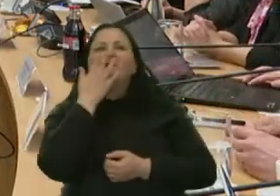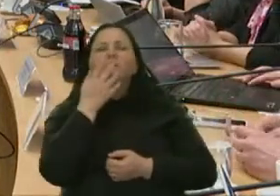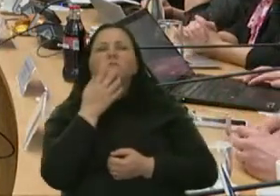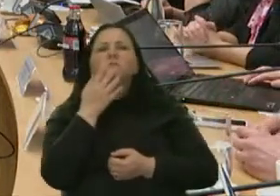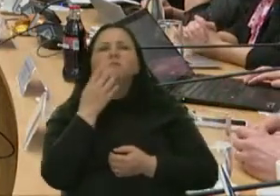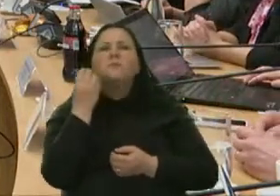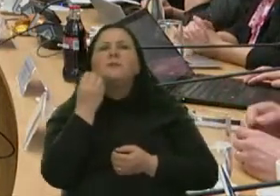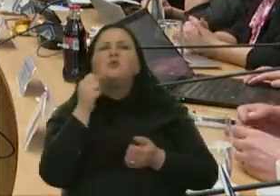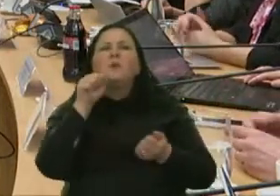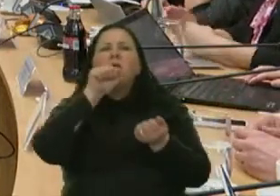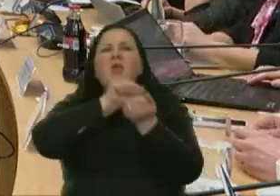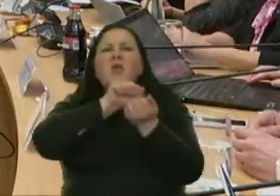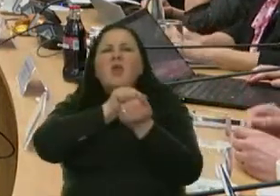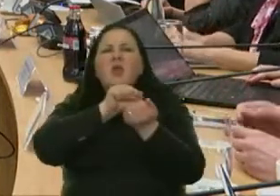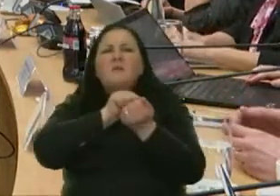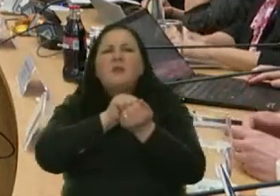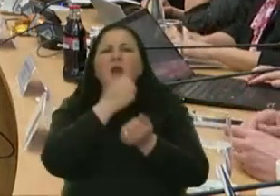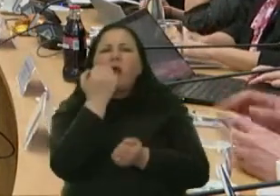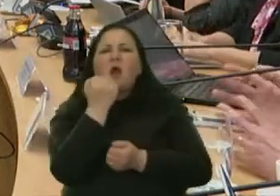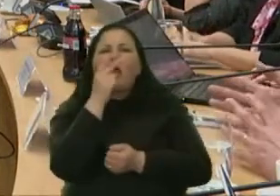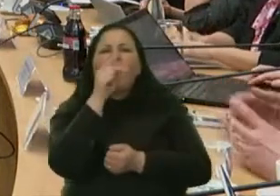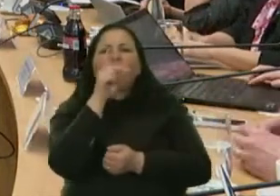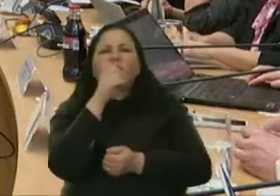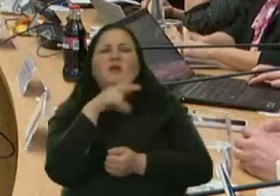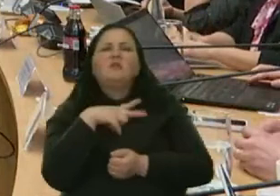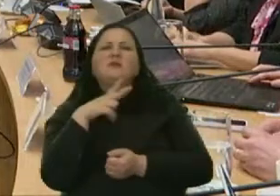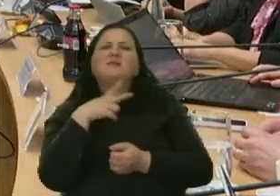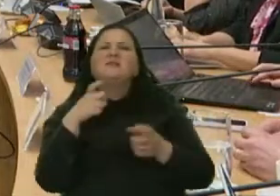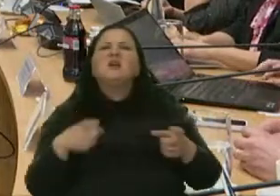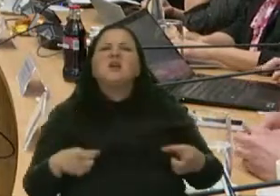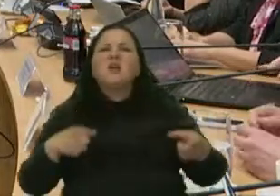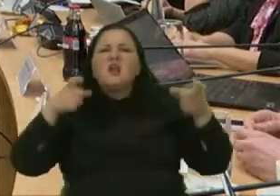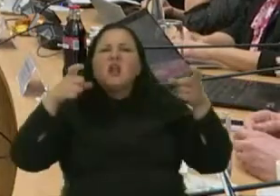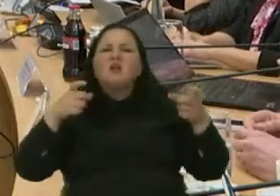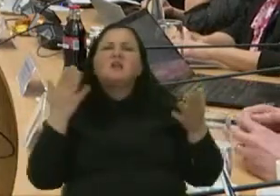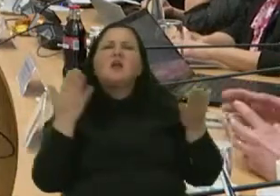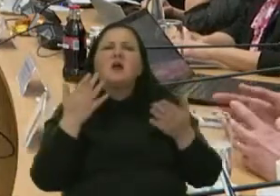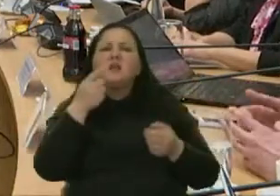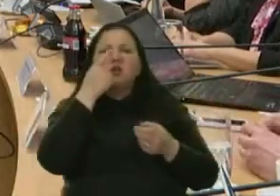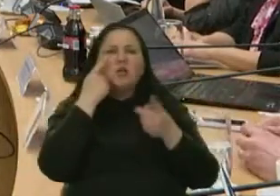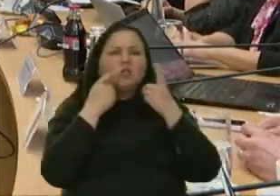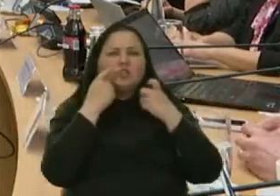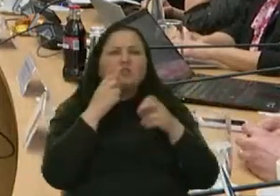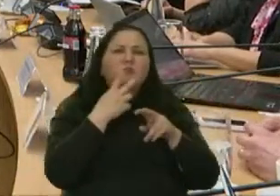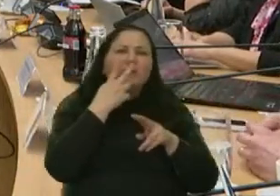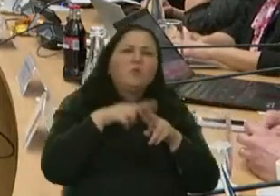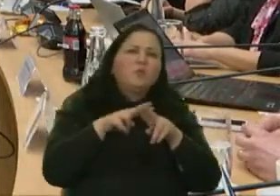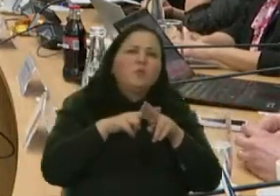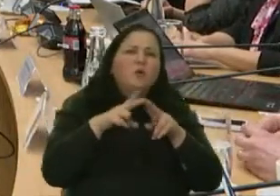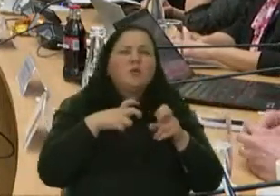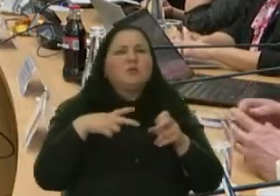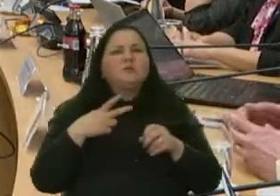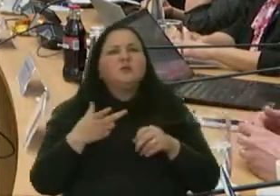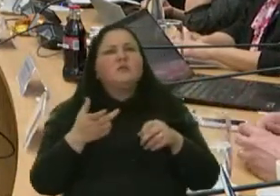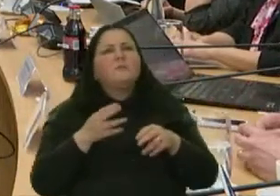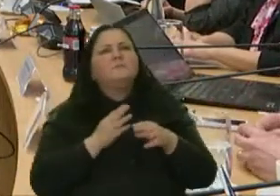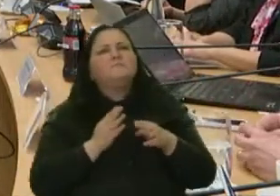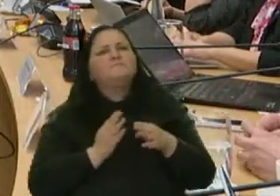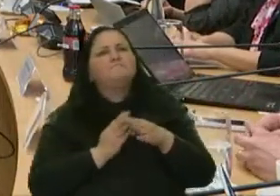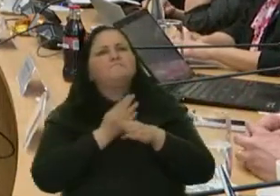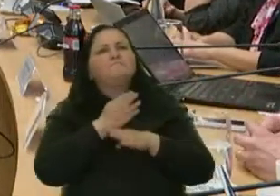Ardealul care ați spus că sunt niște clădiri care încercați să le vedeți cum pot să intre în